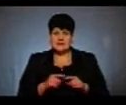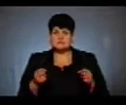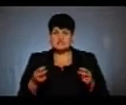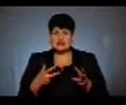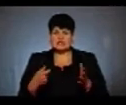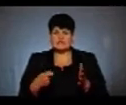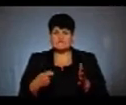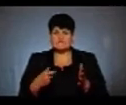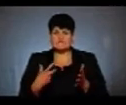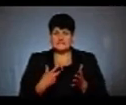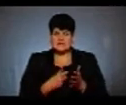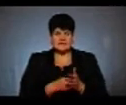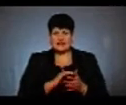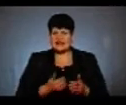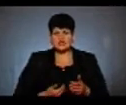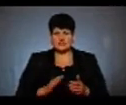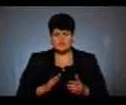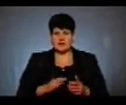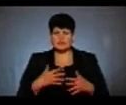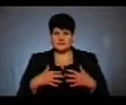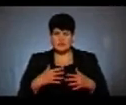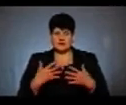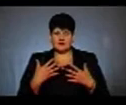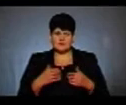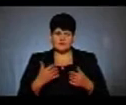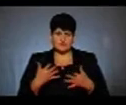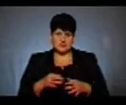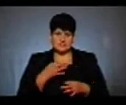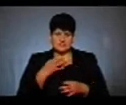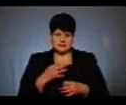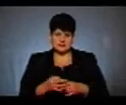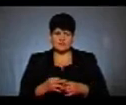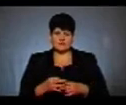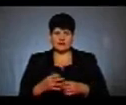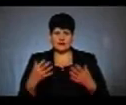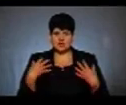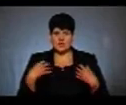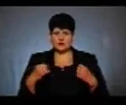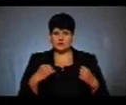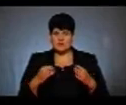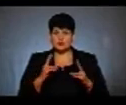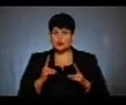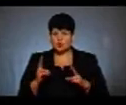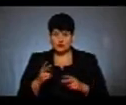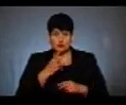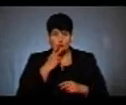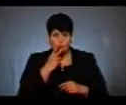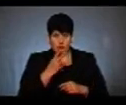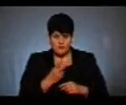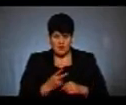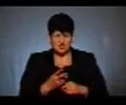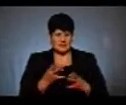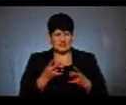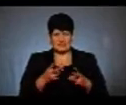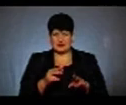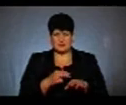є жива, вона є ослаблена. От, але краще все-таки, я сказав колегам, начальник управління, якщо хтось побачить навіть, скажемо, не треба